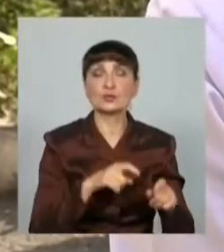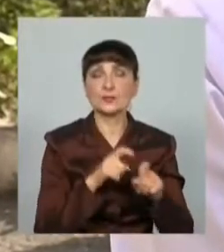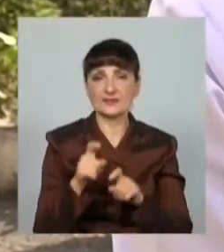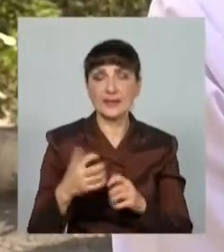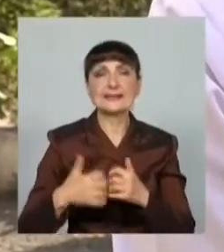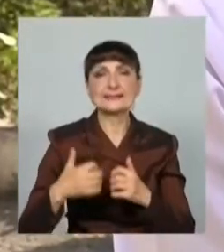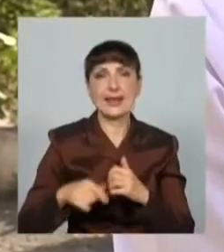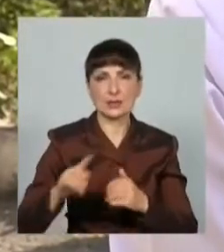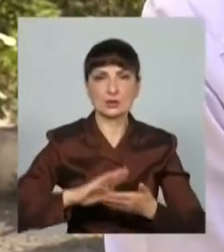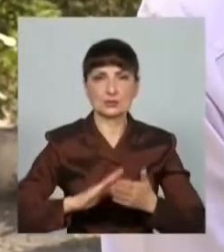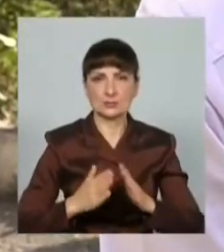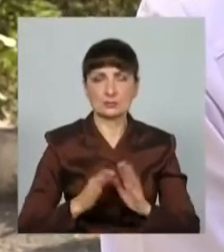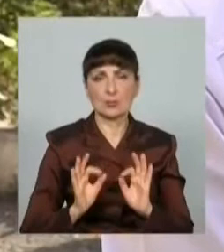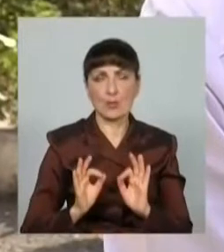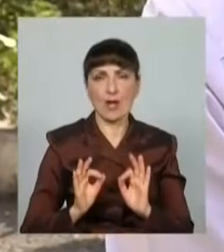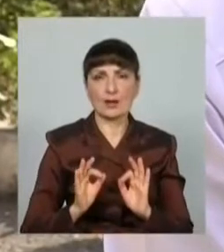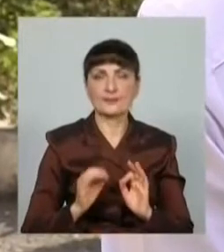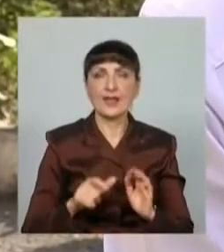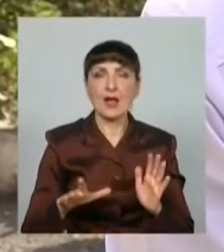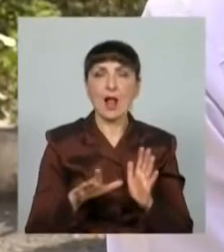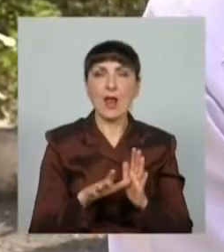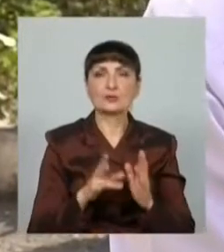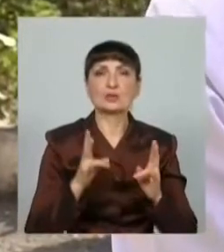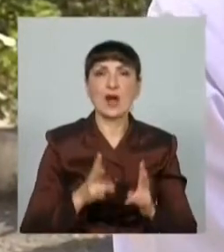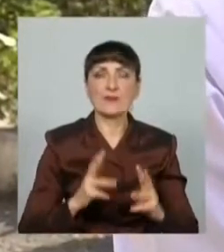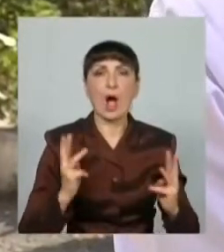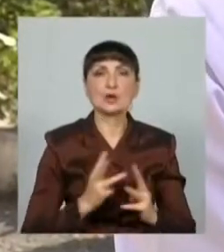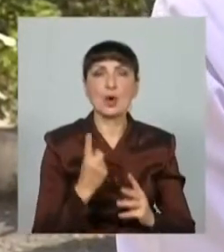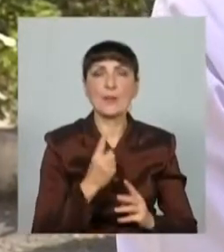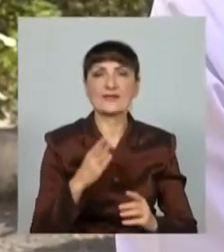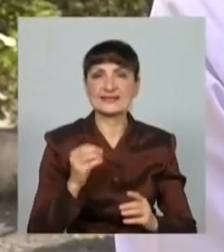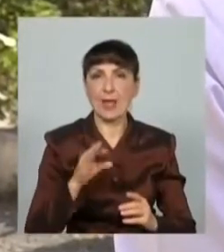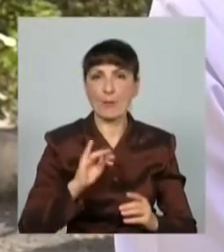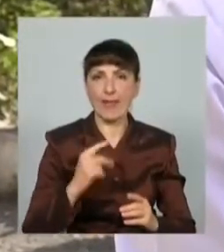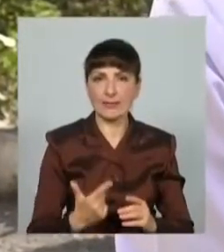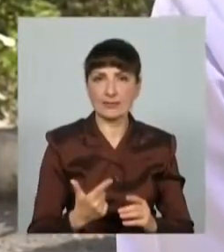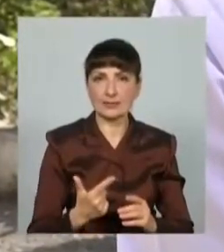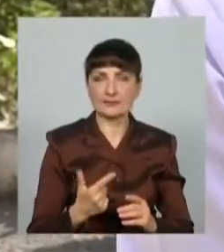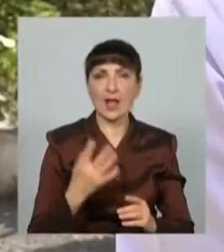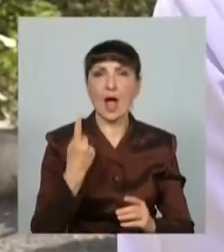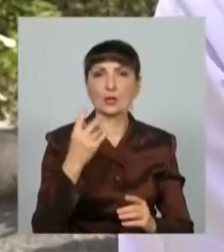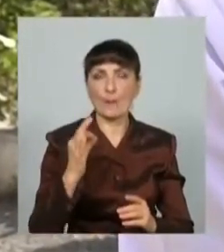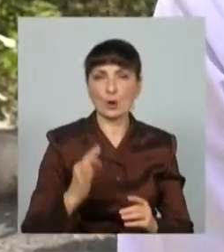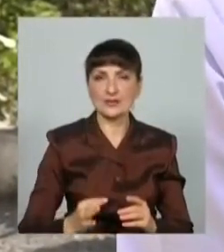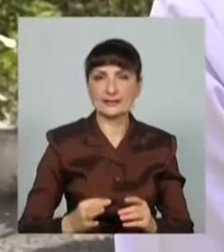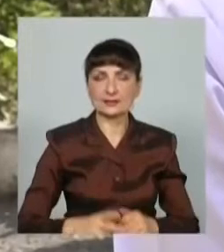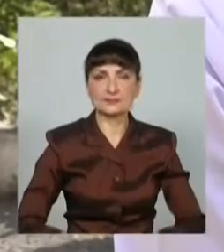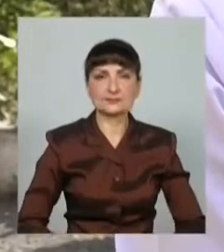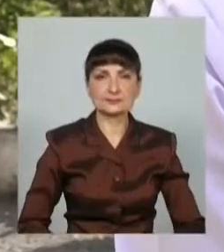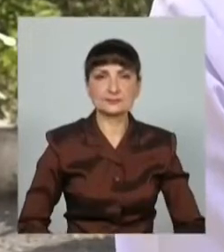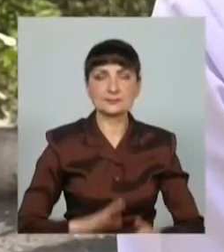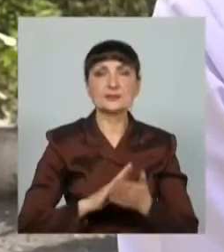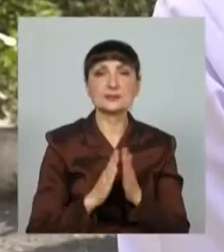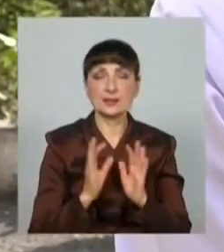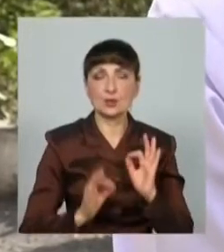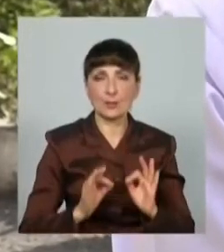средней степени тяжести, электротравма, ожог первой степени, 1%.